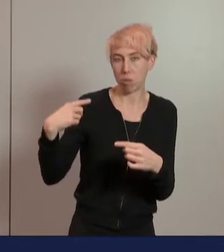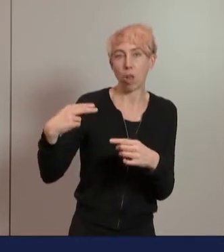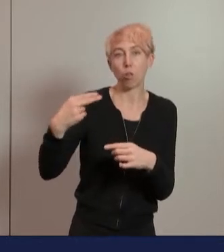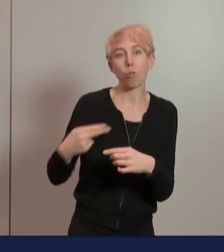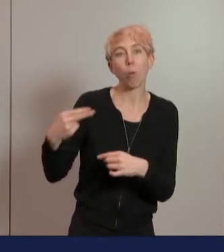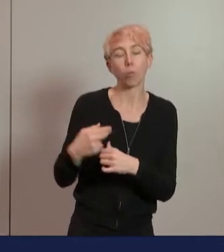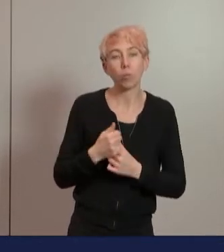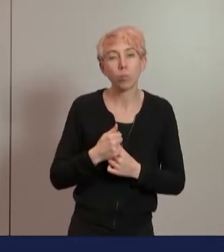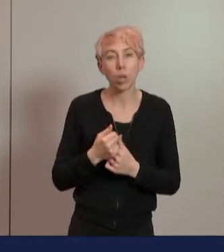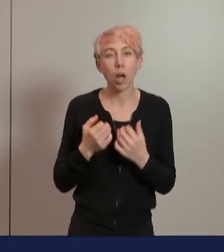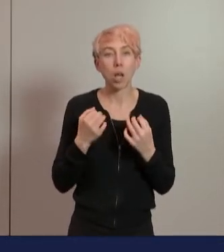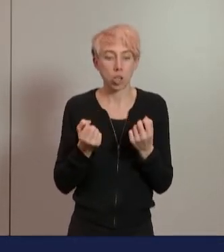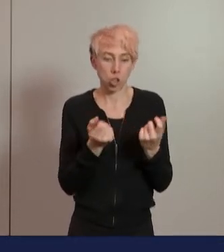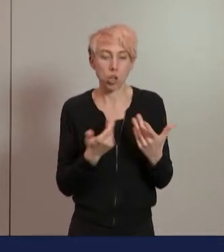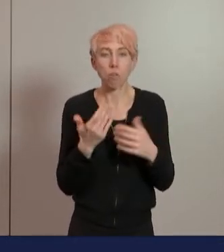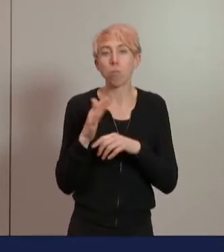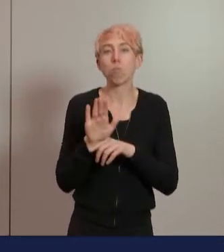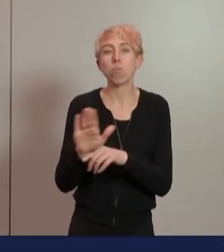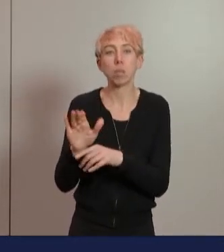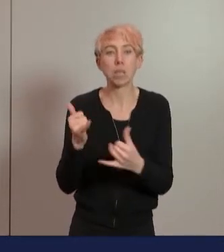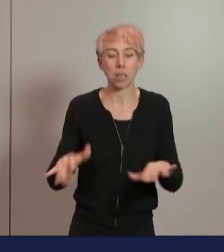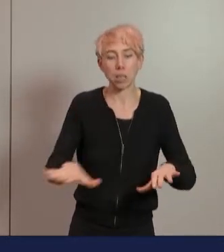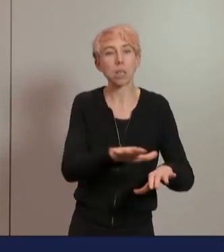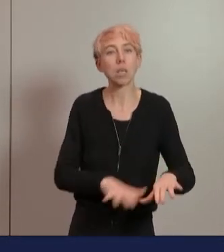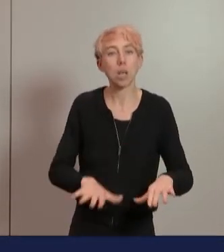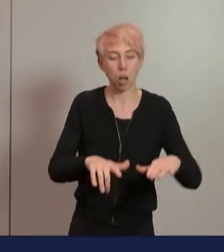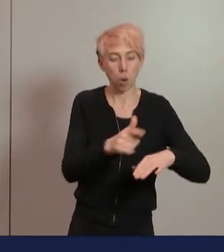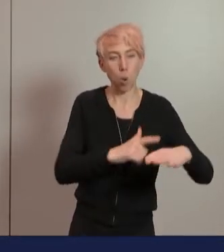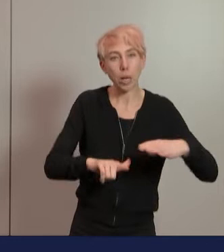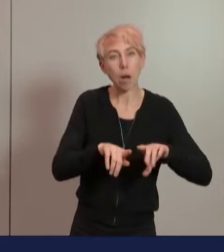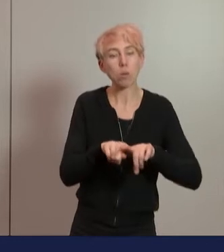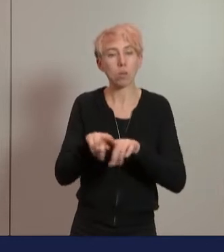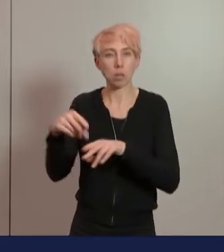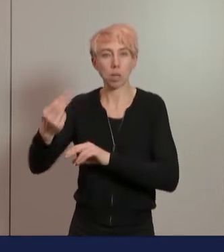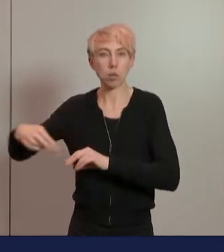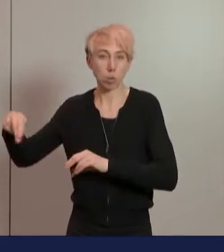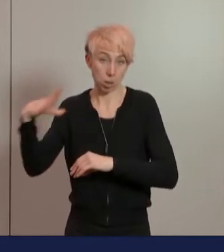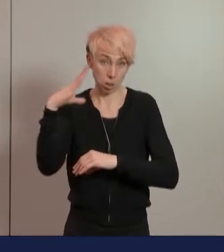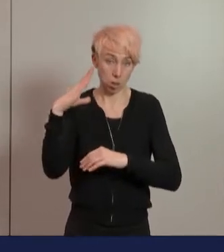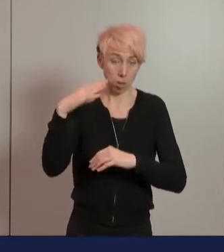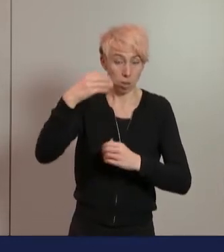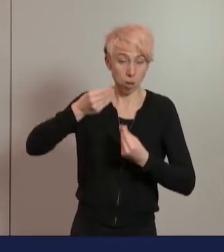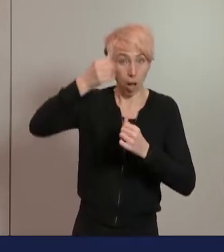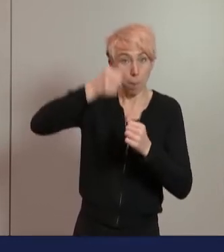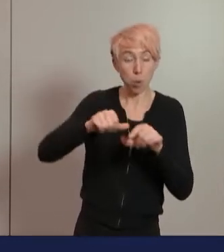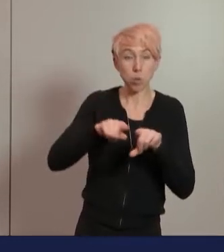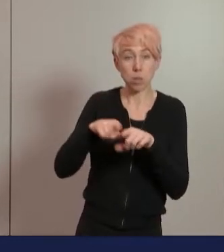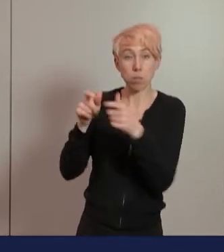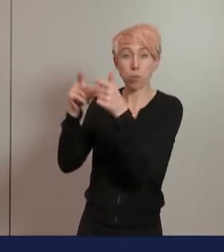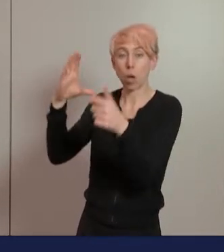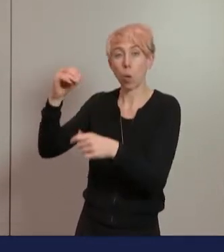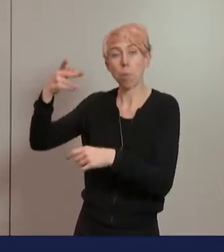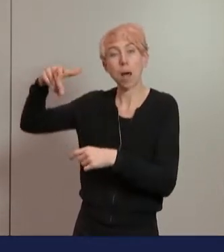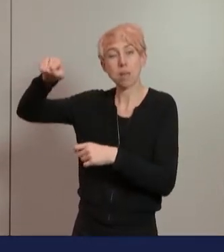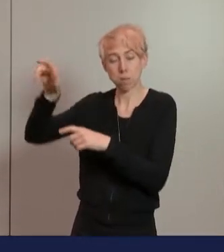Quelques données chiffrées sur le territoire, au niveau local et au niveau national. Donc, pour rappel, et comme le Compass l'avait signalé, sur